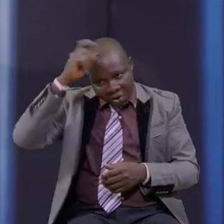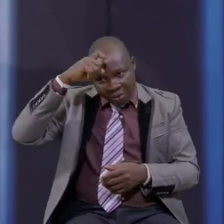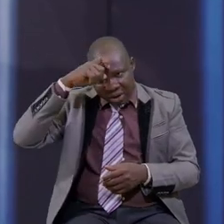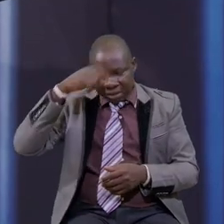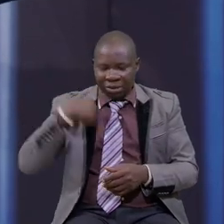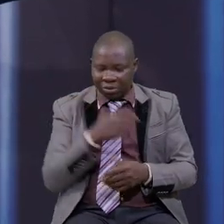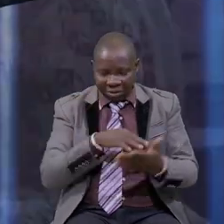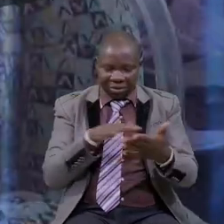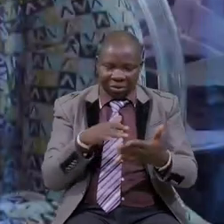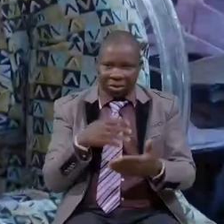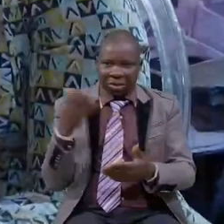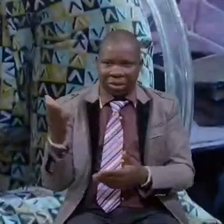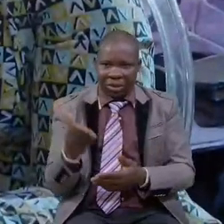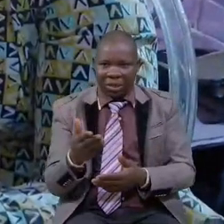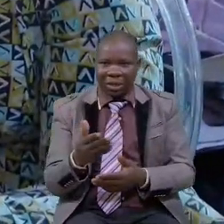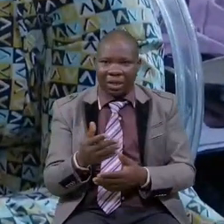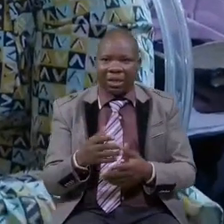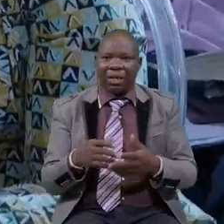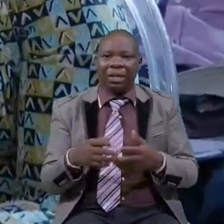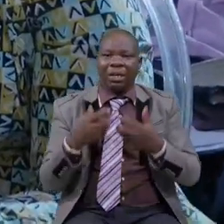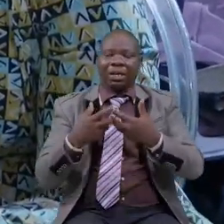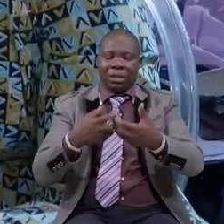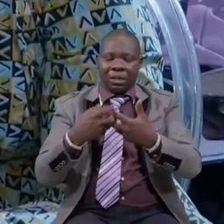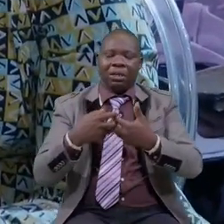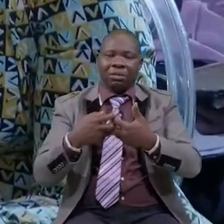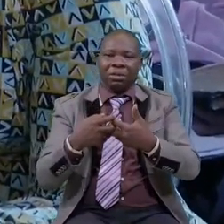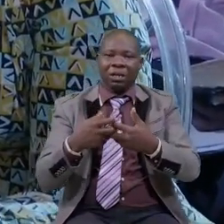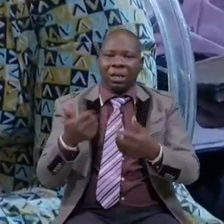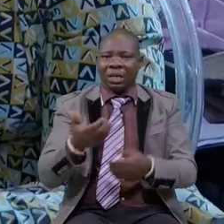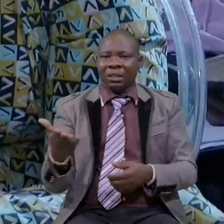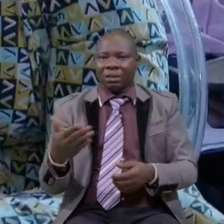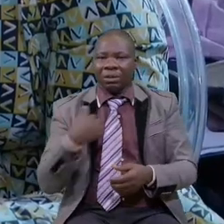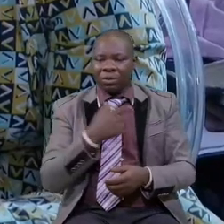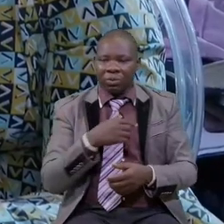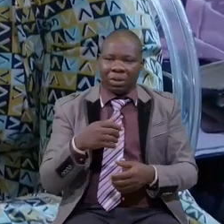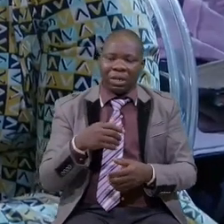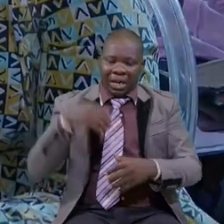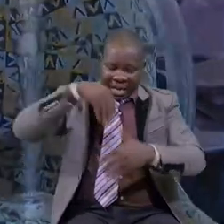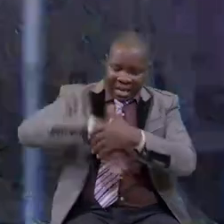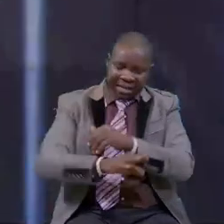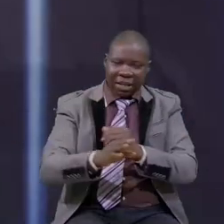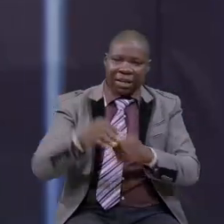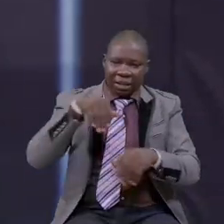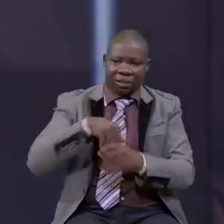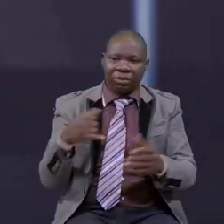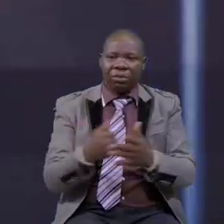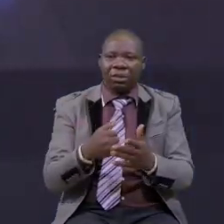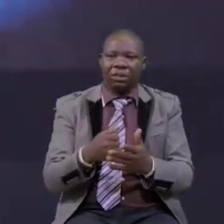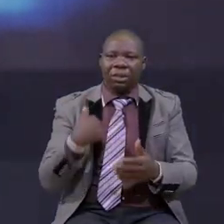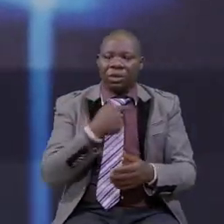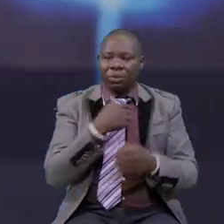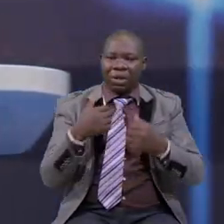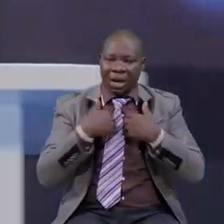étudié leurs médias, leurs technologies. Et nous arrivons à infiltrer. Nous